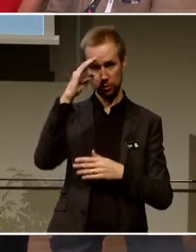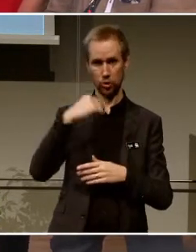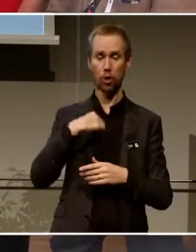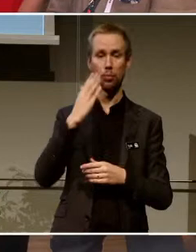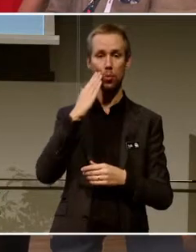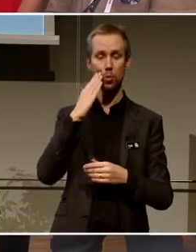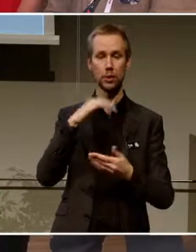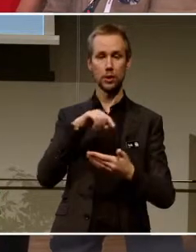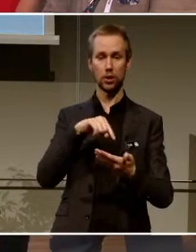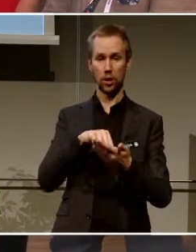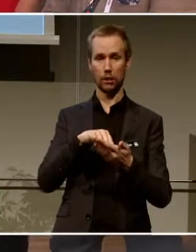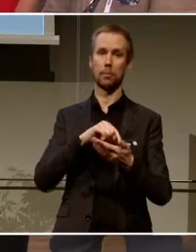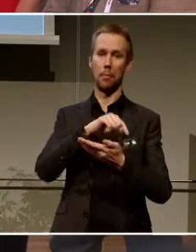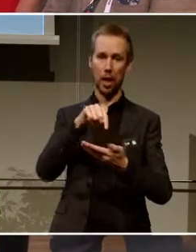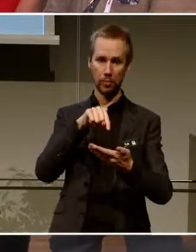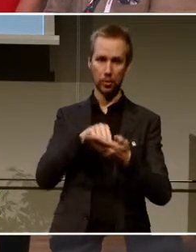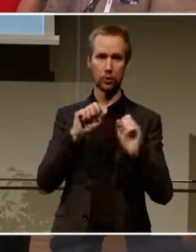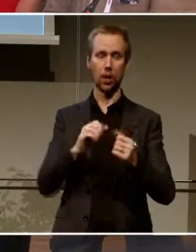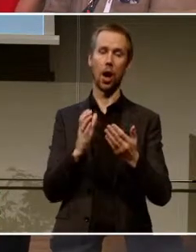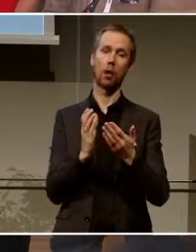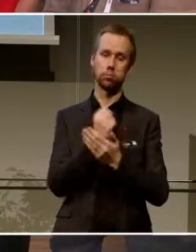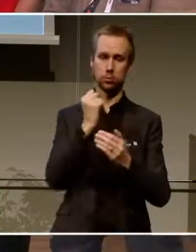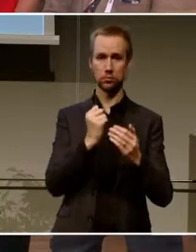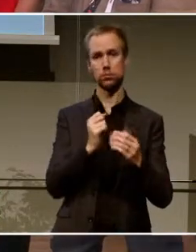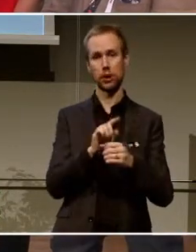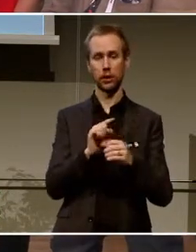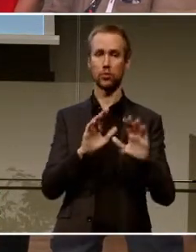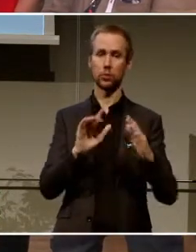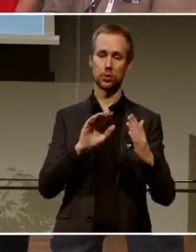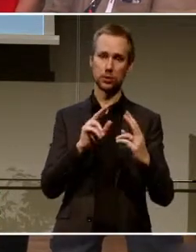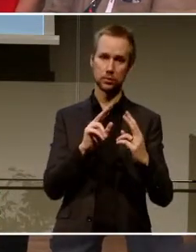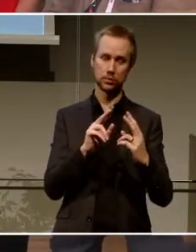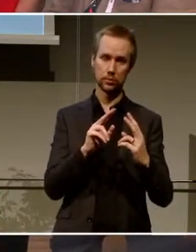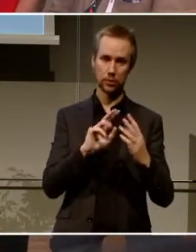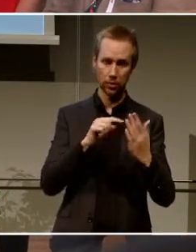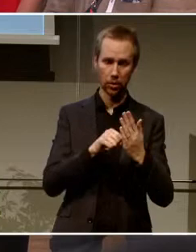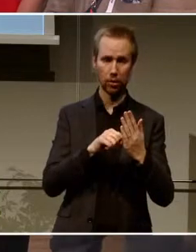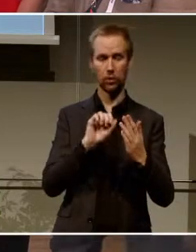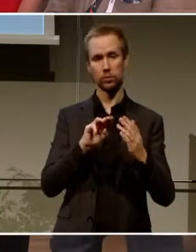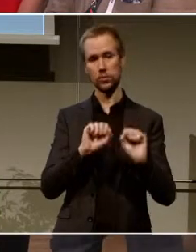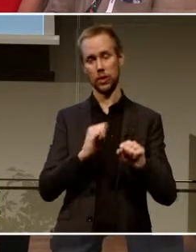Malmö att få en tid på en vårdcentral på något sätt genom att ringa med något av de många telefonen eller något annat